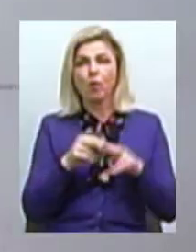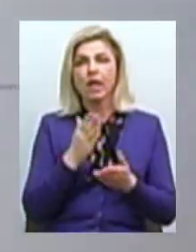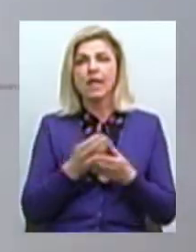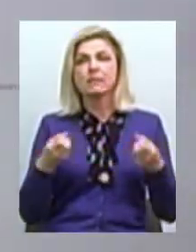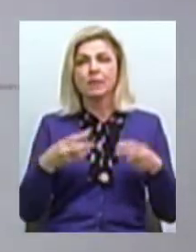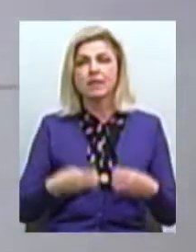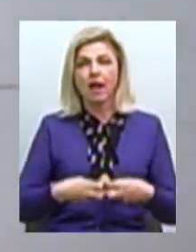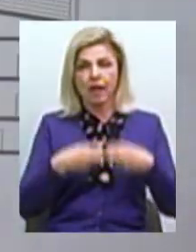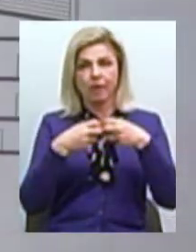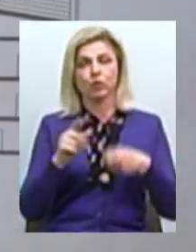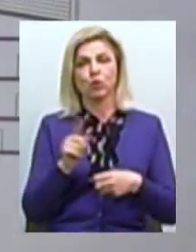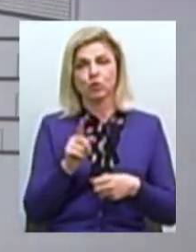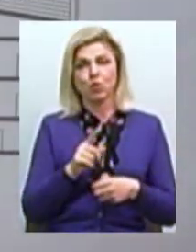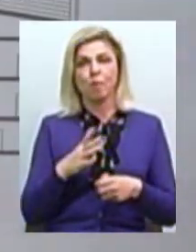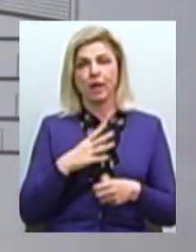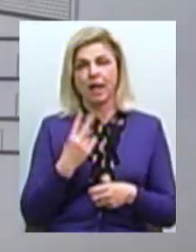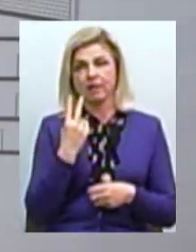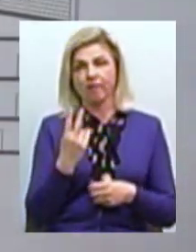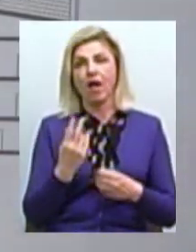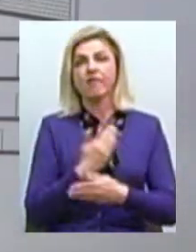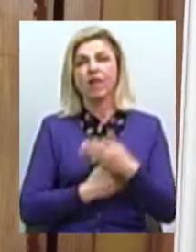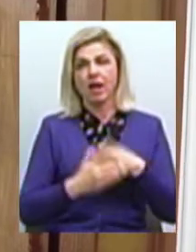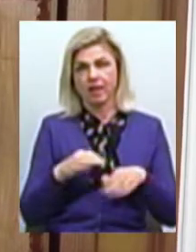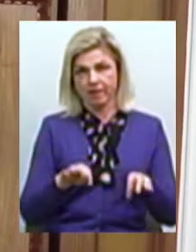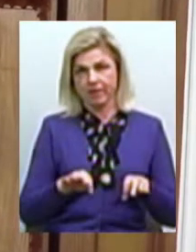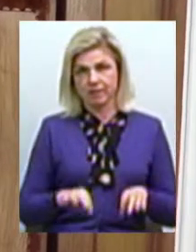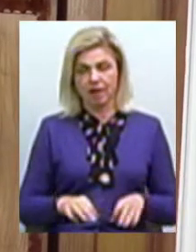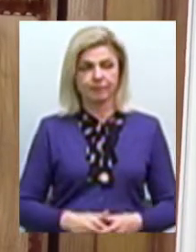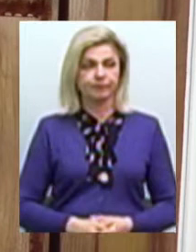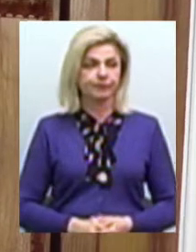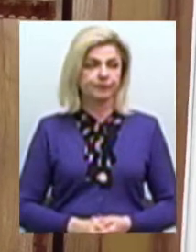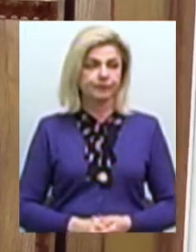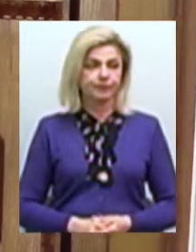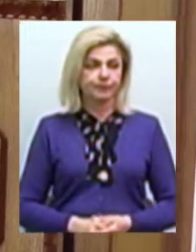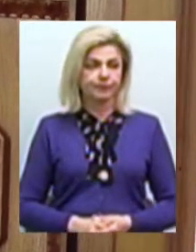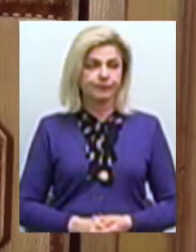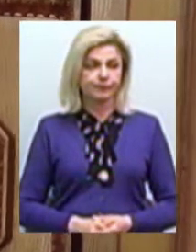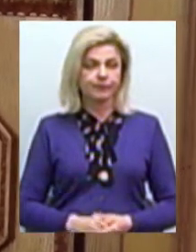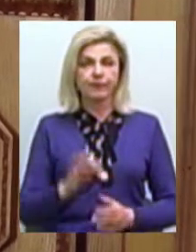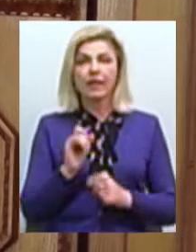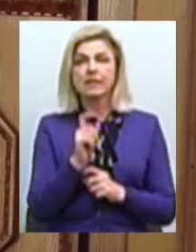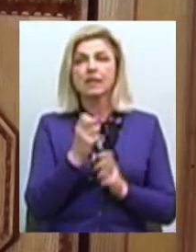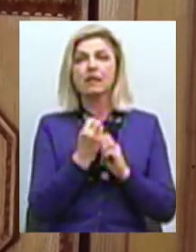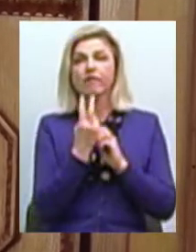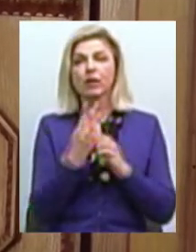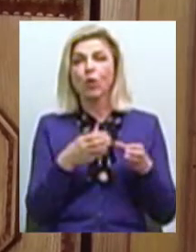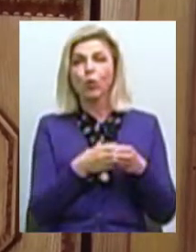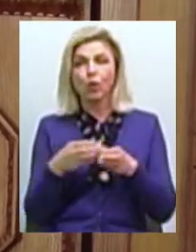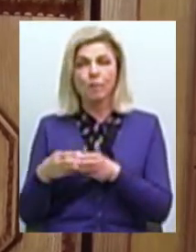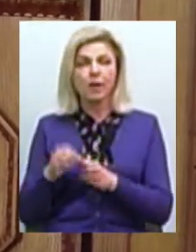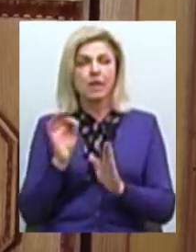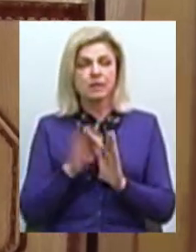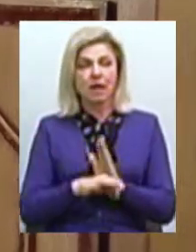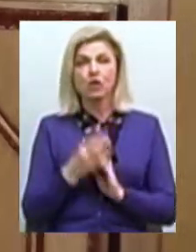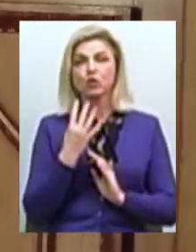що водночас транспортуватиме два інвалідних візка. Із 12 груп одразу 4